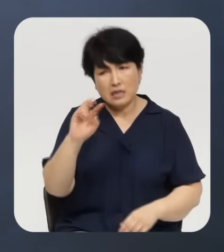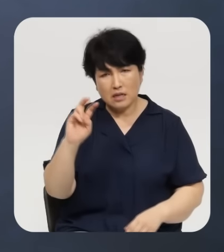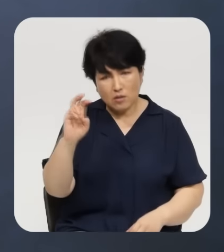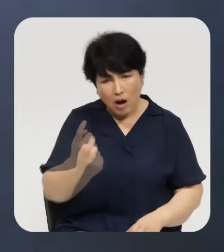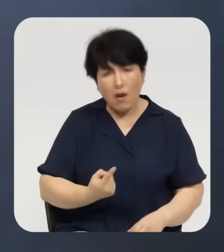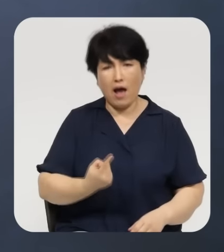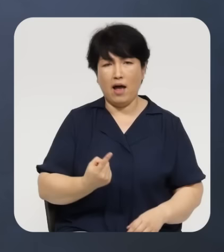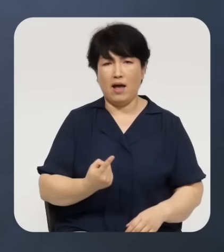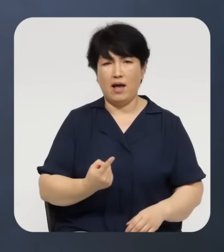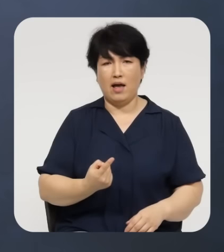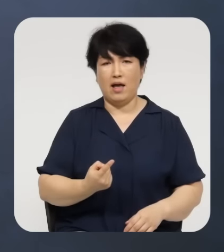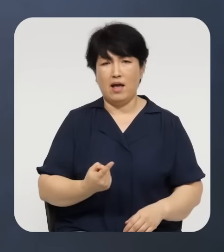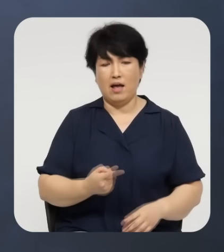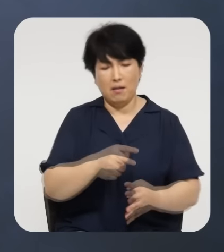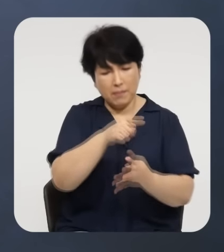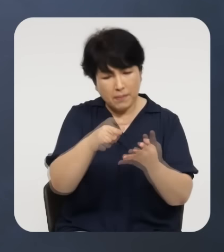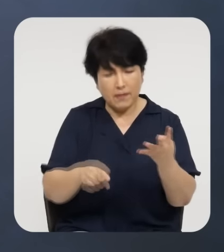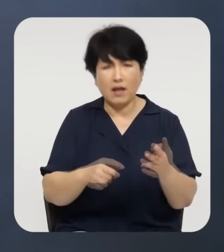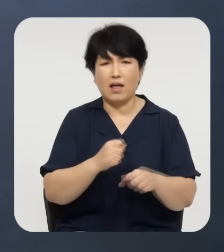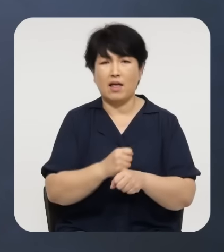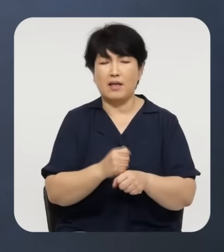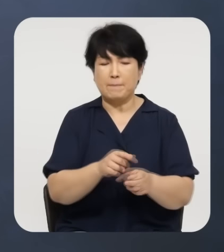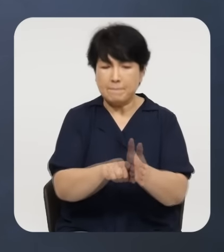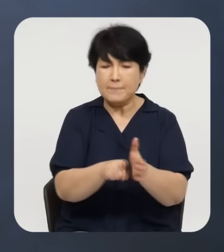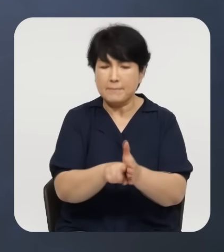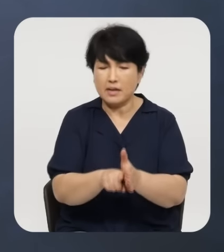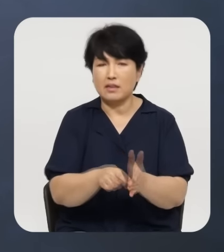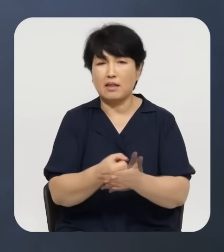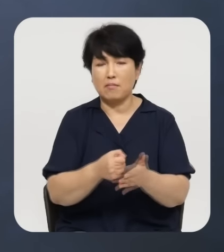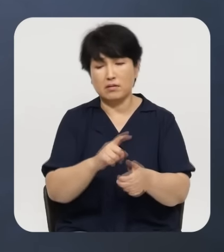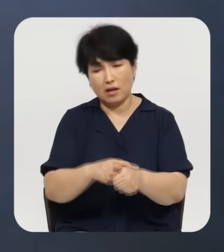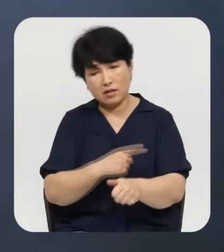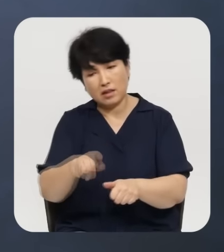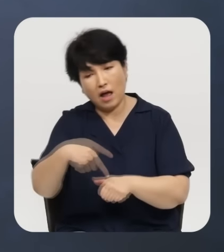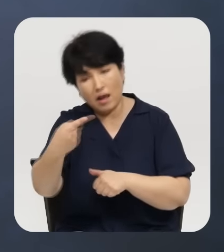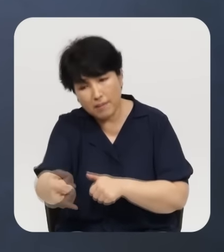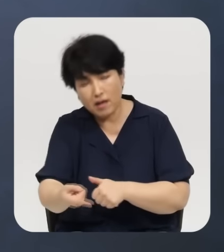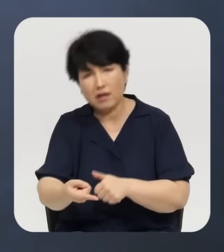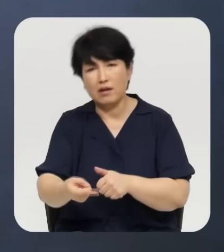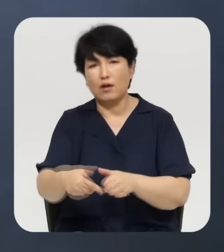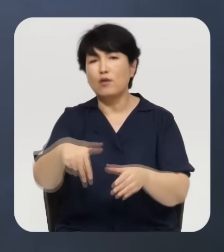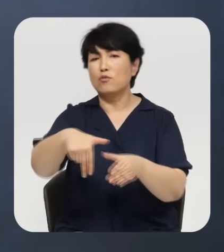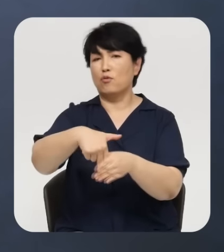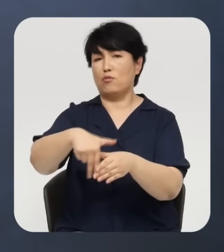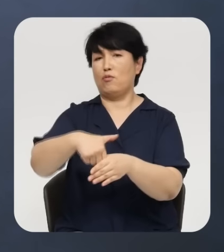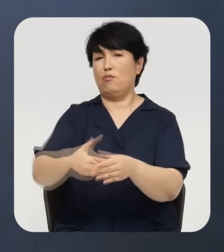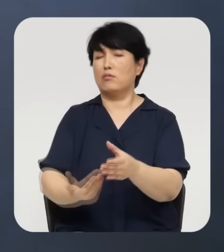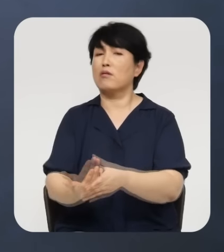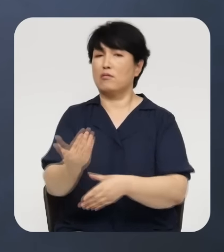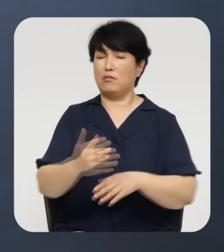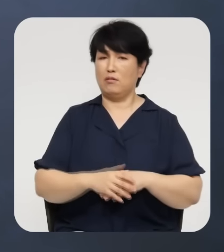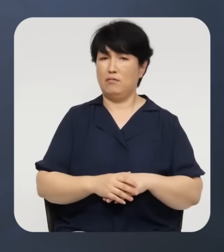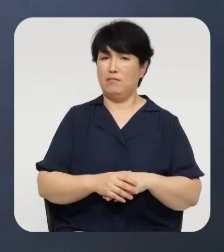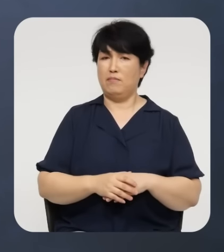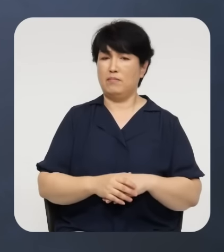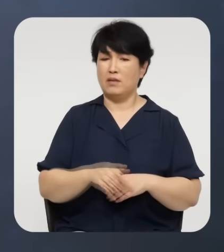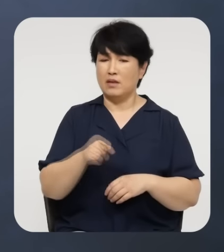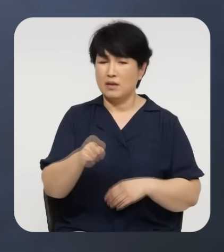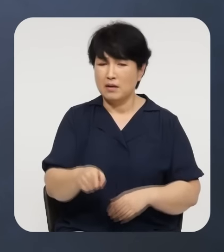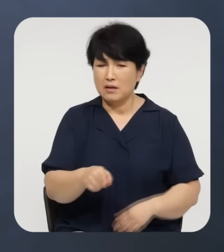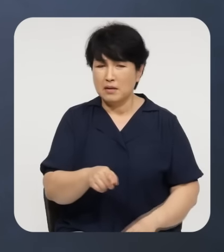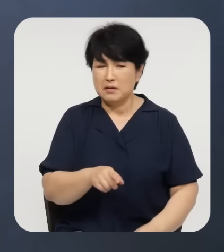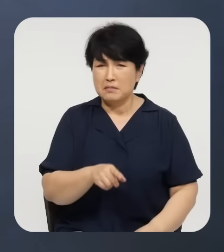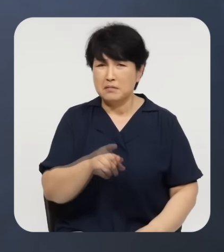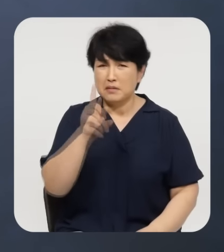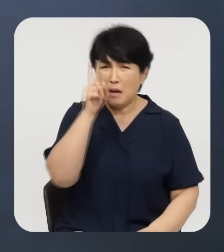것으로 위안을 삼는 데서 이런 종교가 형성이 된 거다 이런 얘기. 그건